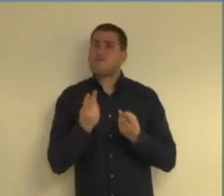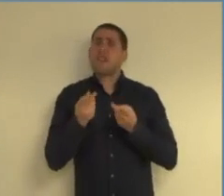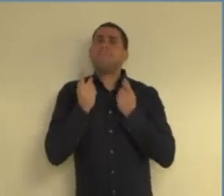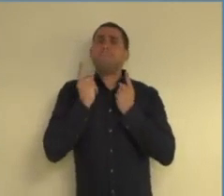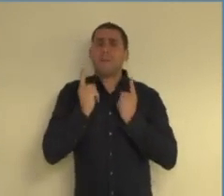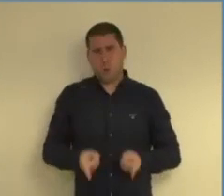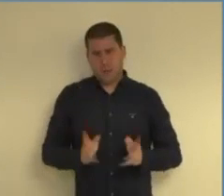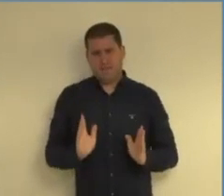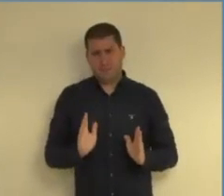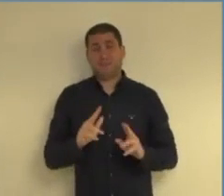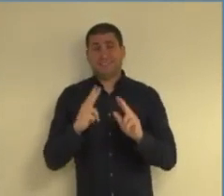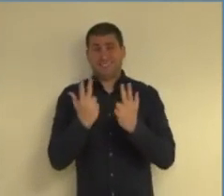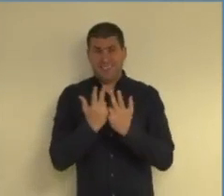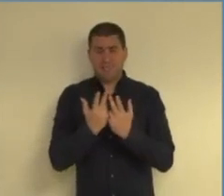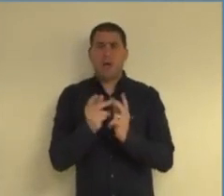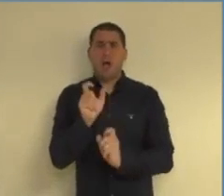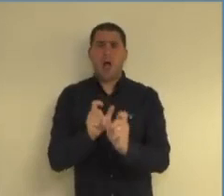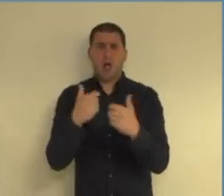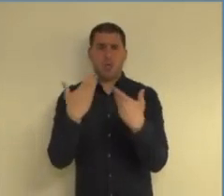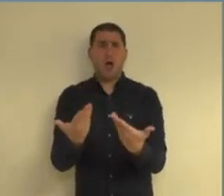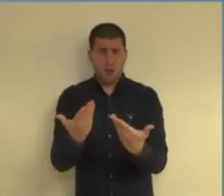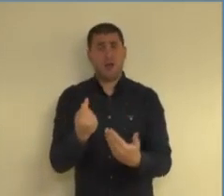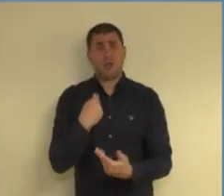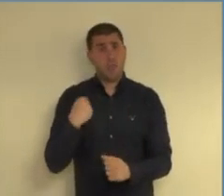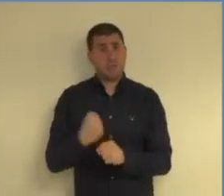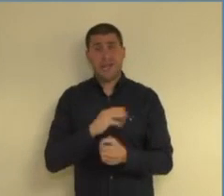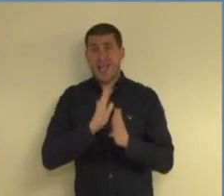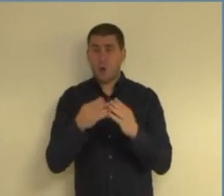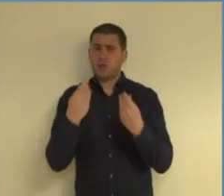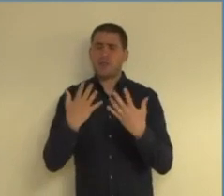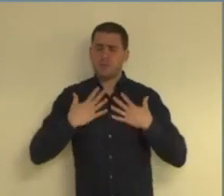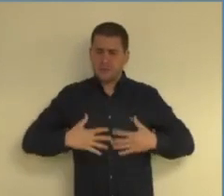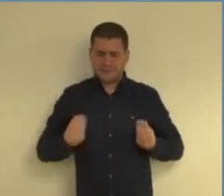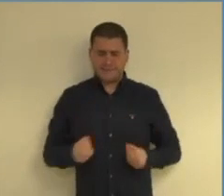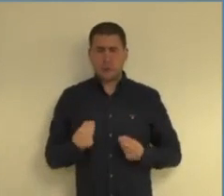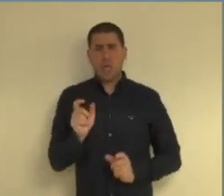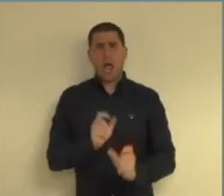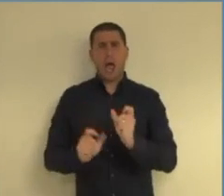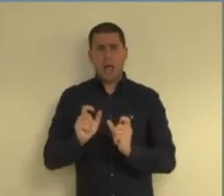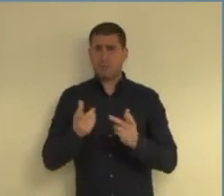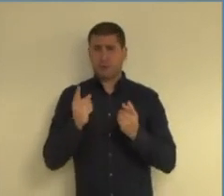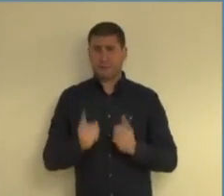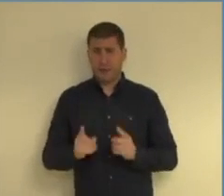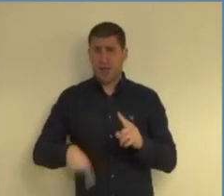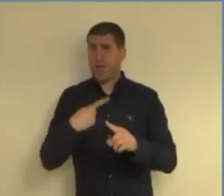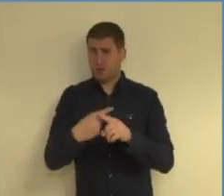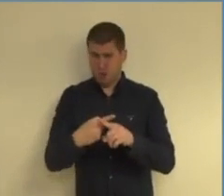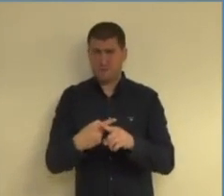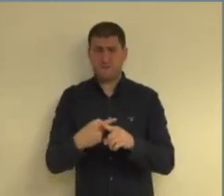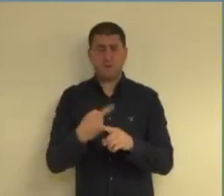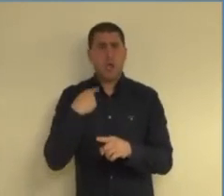מחויבים לזה שהצוותים יהיו מוגנים, אנחנו נעשה הכל כדי שיהיה להם את הציוד הנדרש עד עכשיו אנחנו